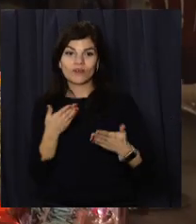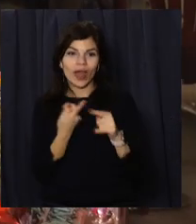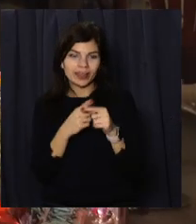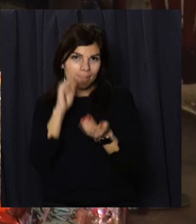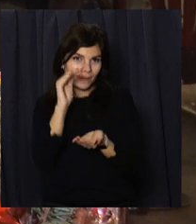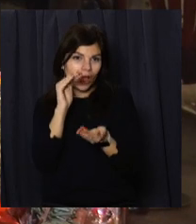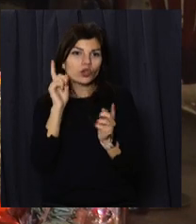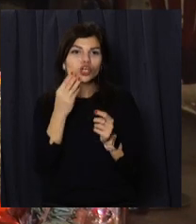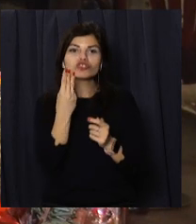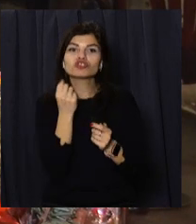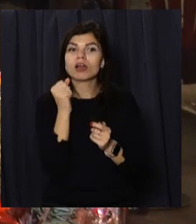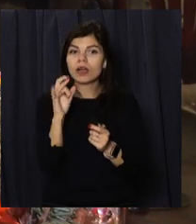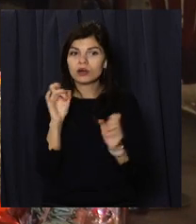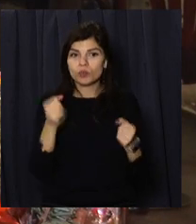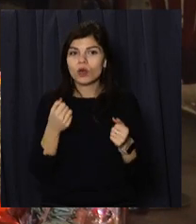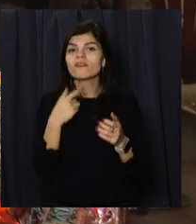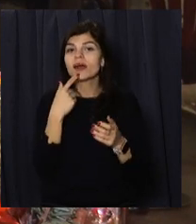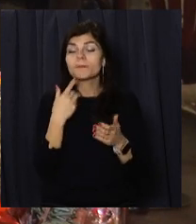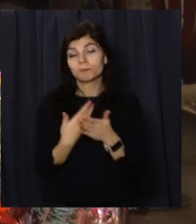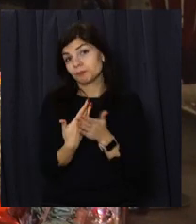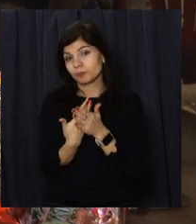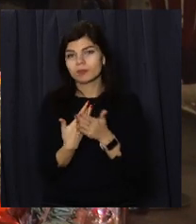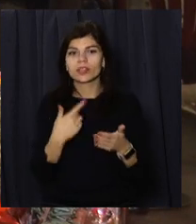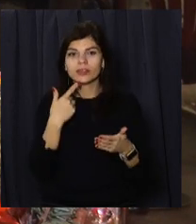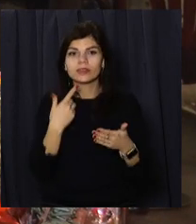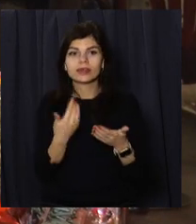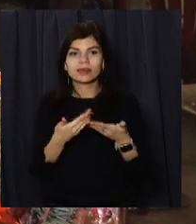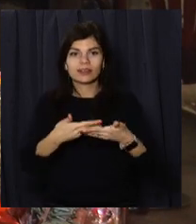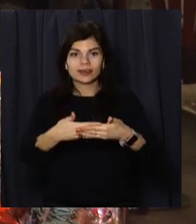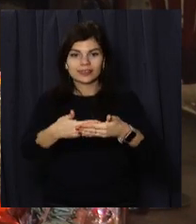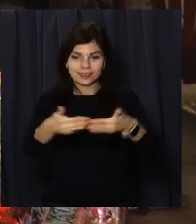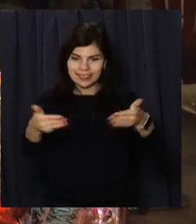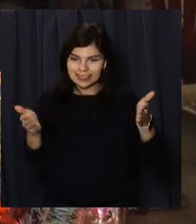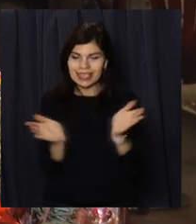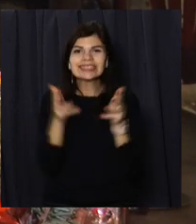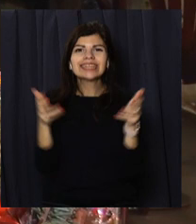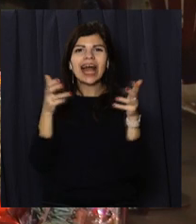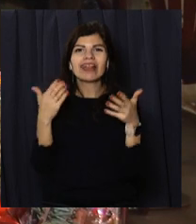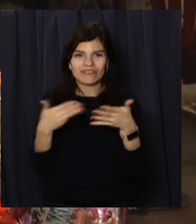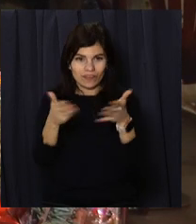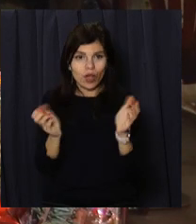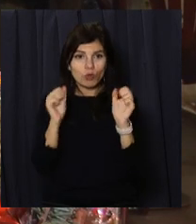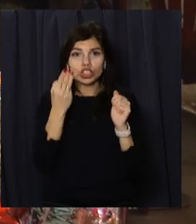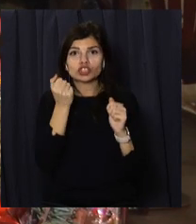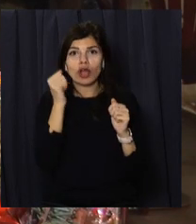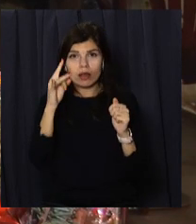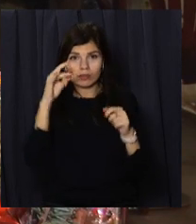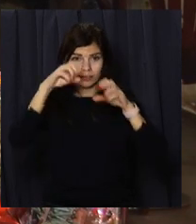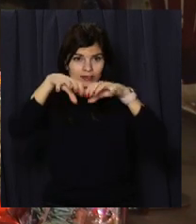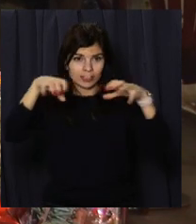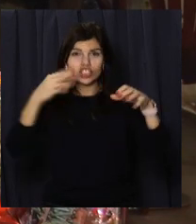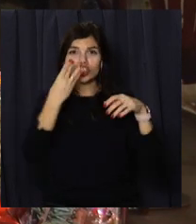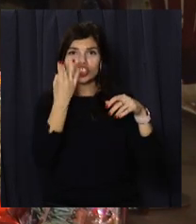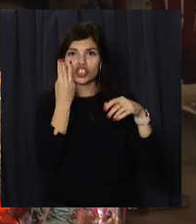блюдо, не блюдо, а таку якусь стеклянну салатницю, і в неї насипати шари і шишки. І поставити її